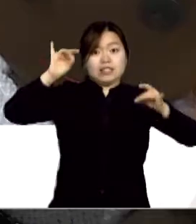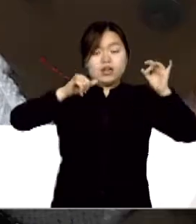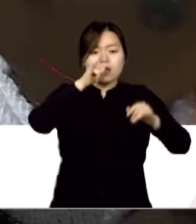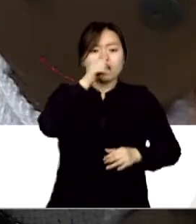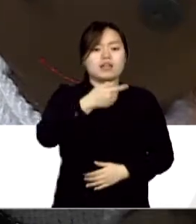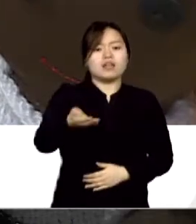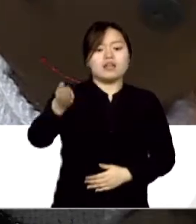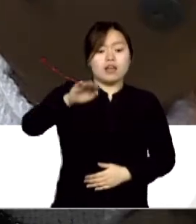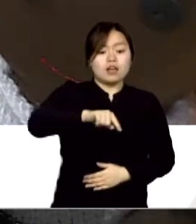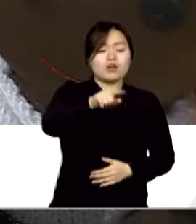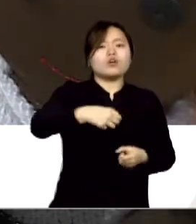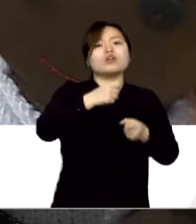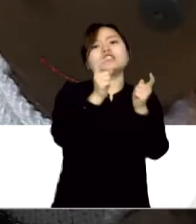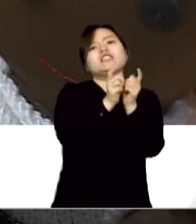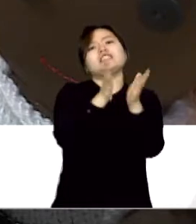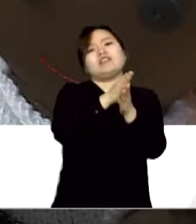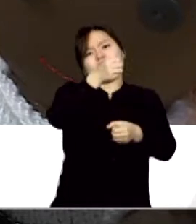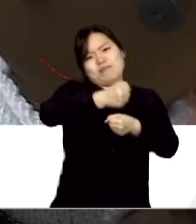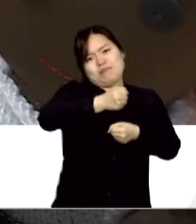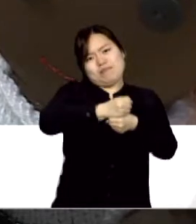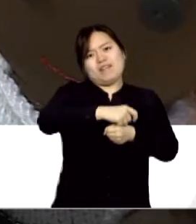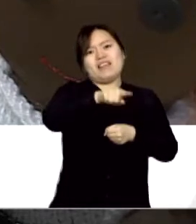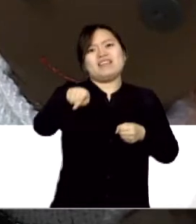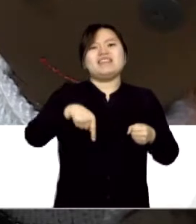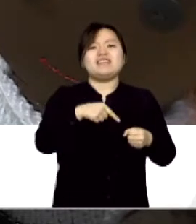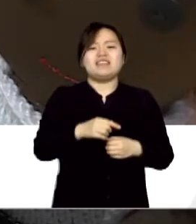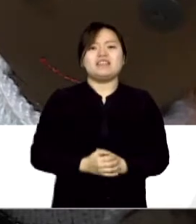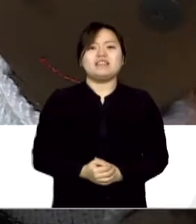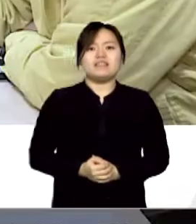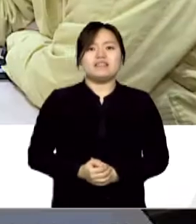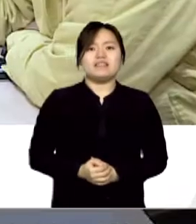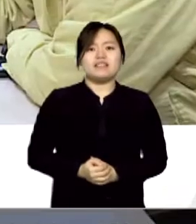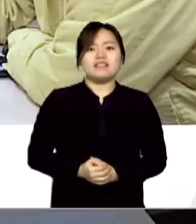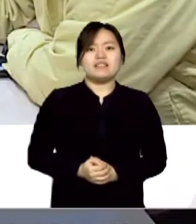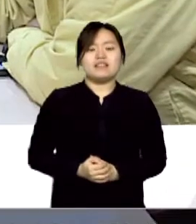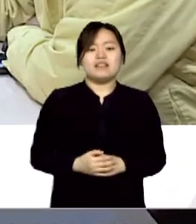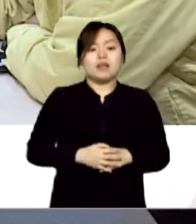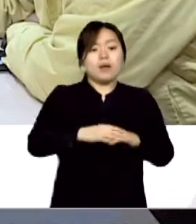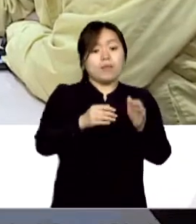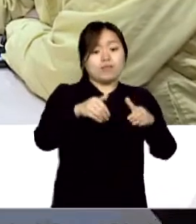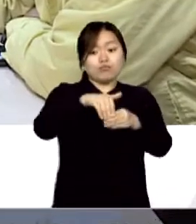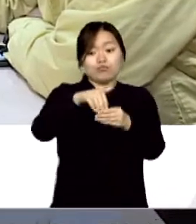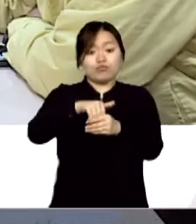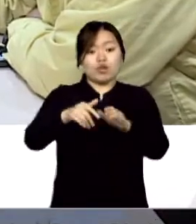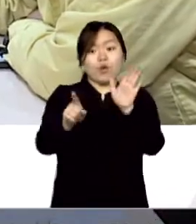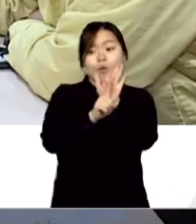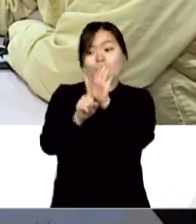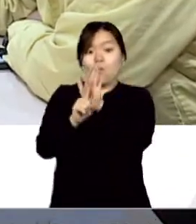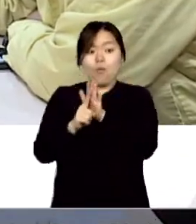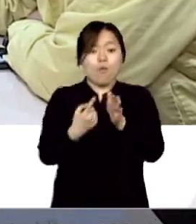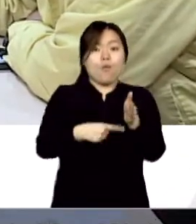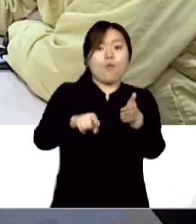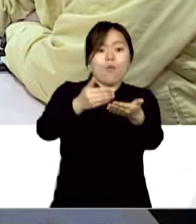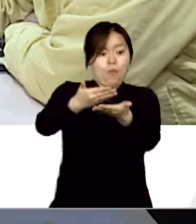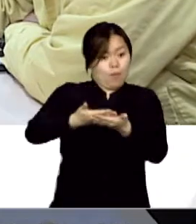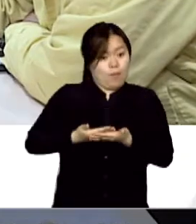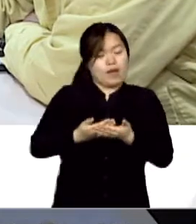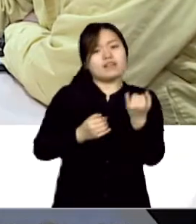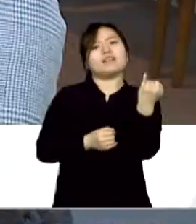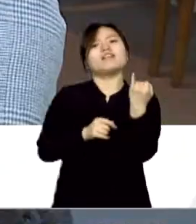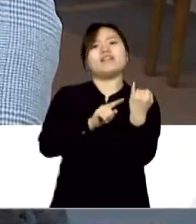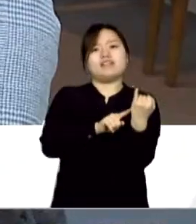있도록 이주 여성들이 직접 만든 인형 만들기 키트입니다. 다문화 홍보대사로 위촉된 이레샤 페레라